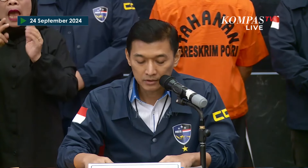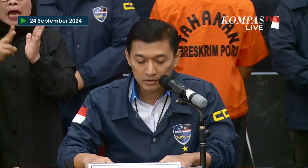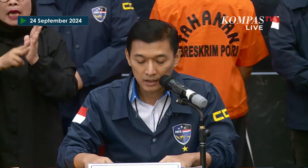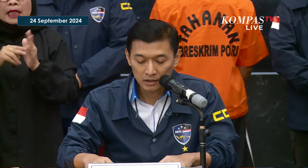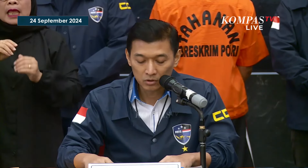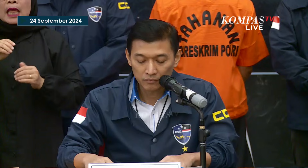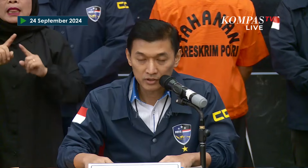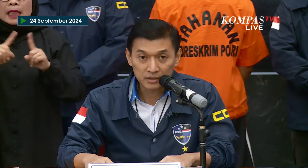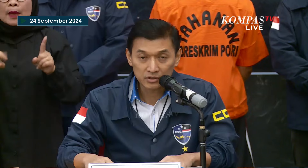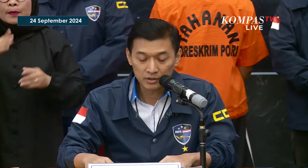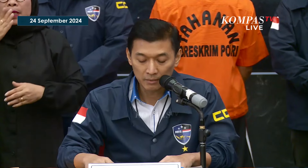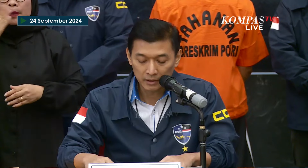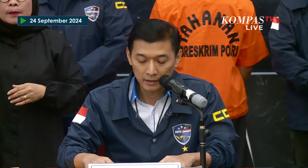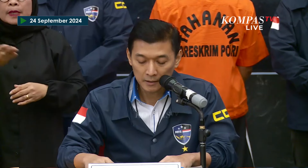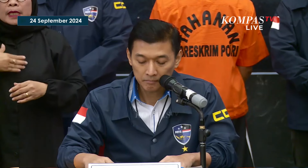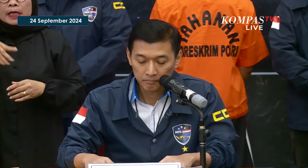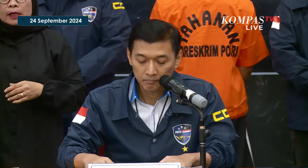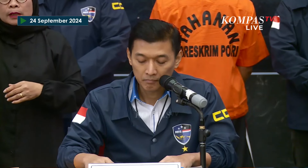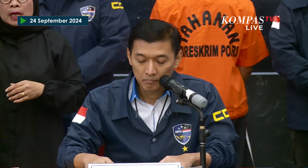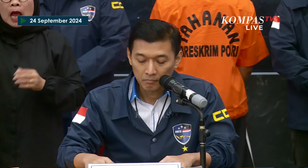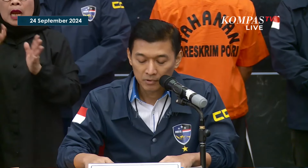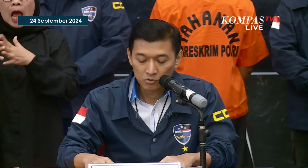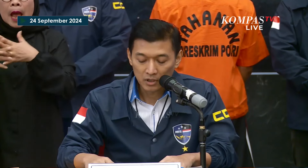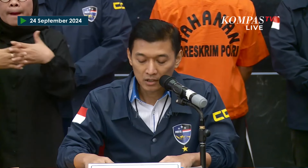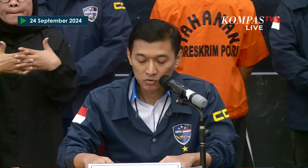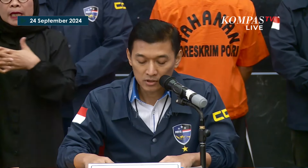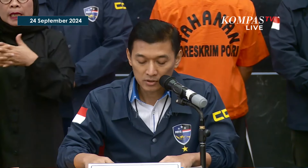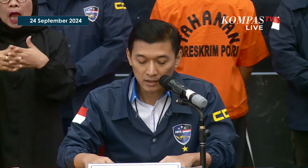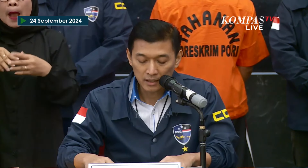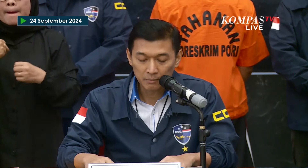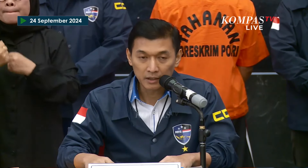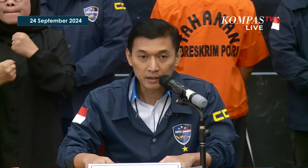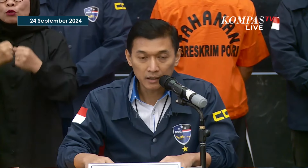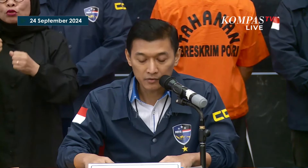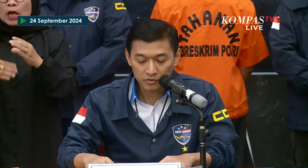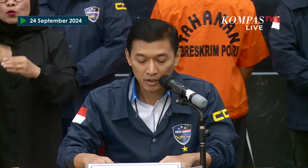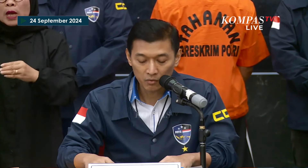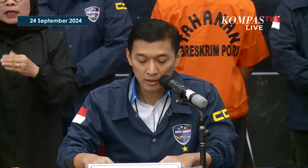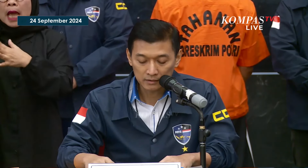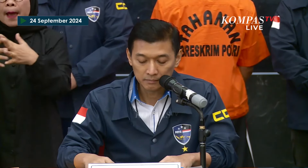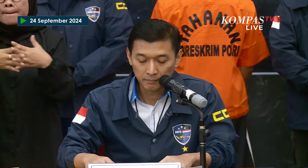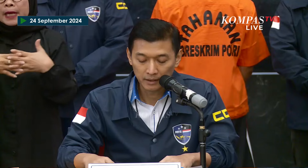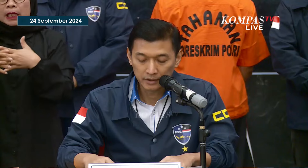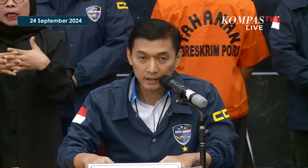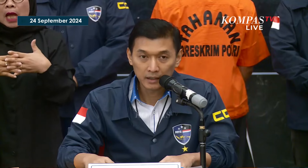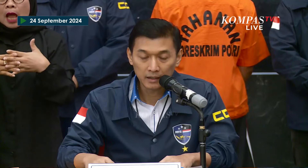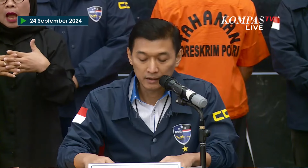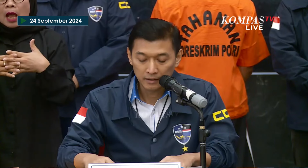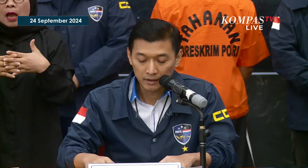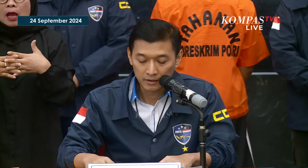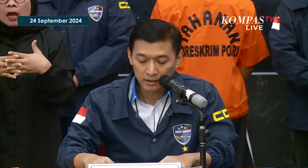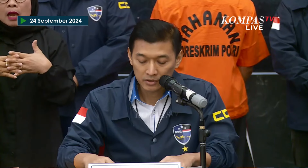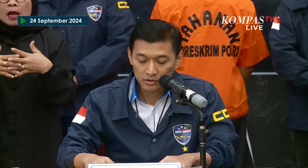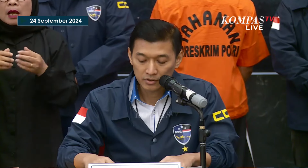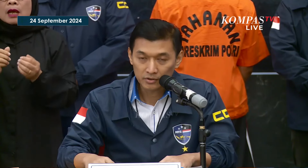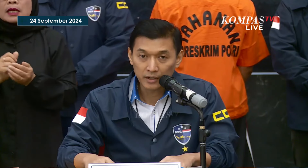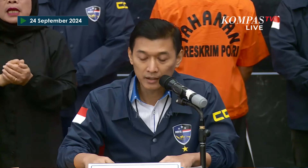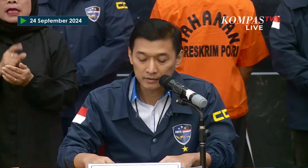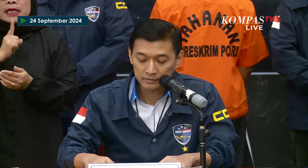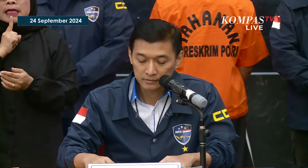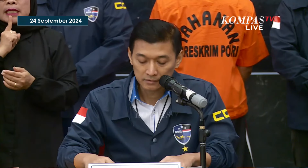milik salah satu universitas di Amerika, perusahaan swasta di Amerika, Taiwan, Belgia,